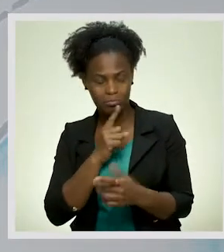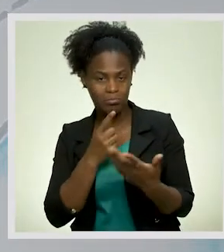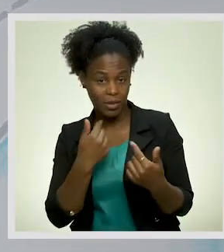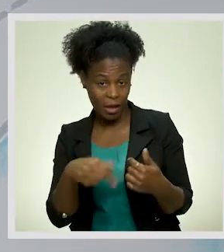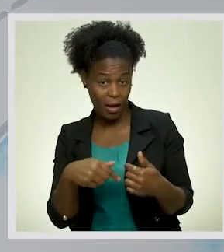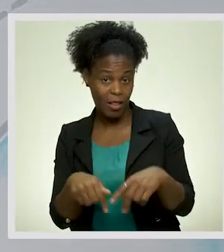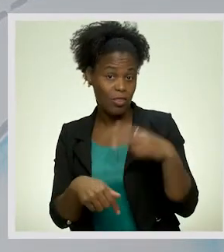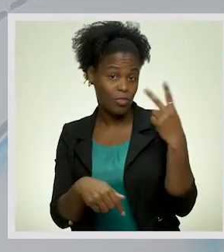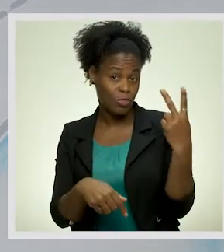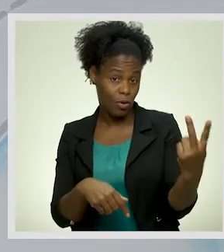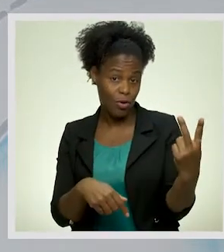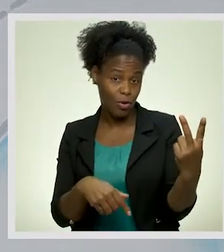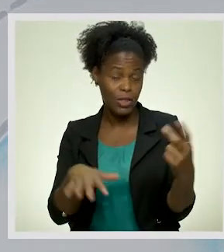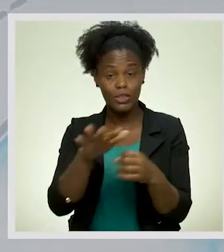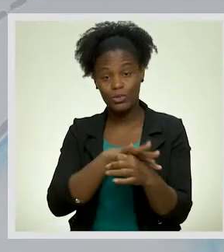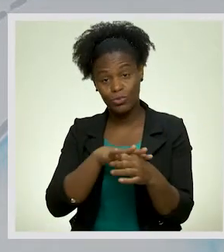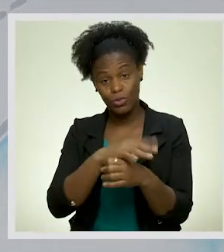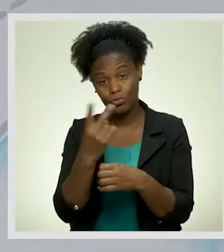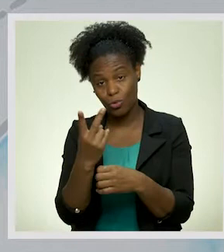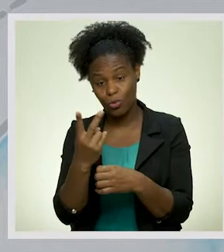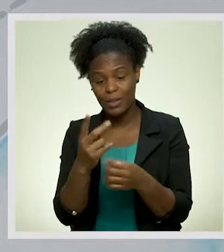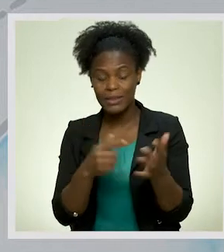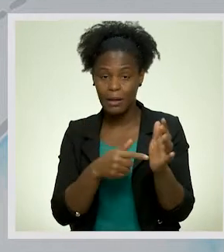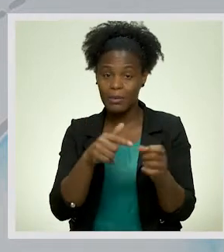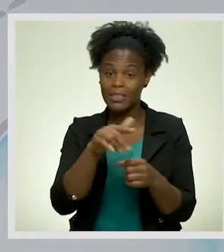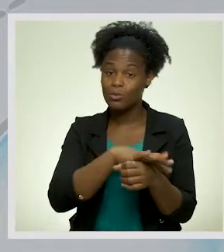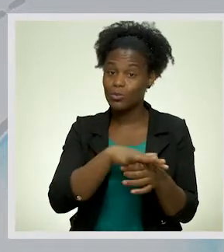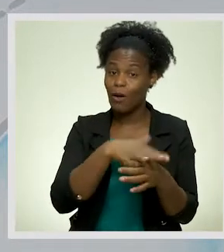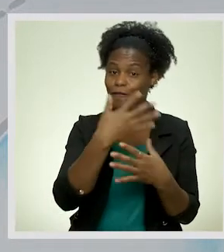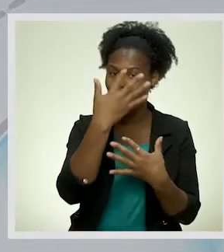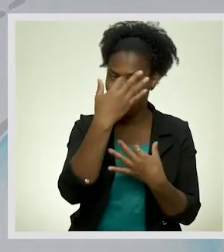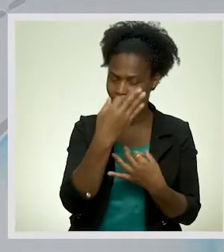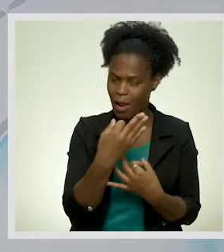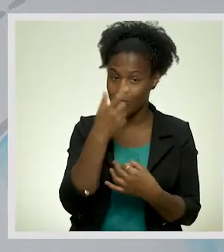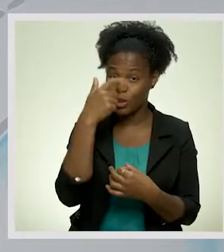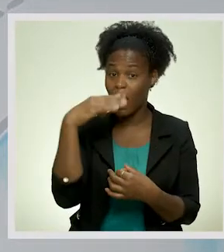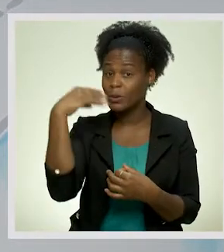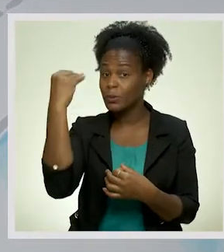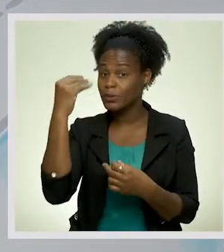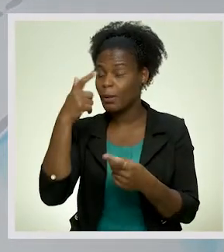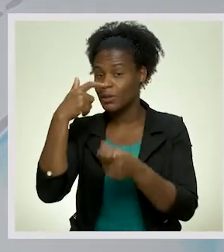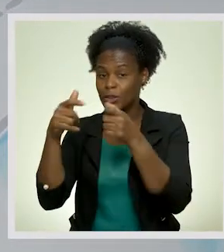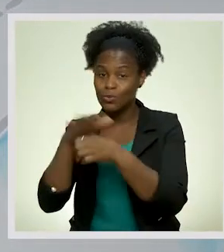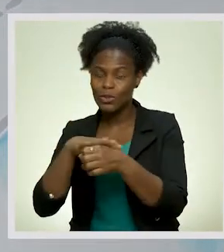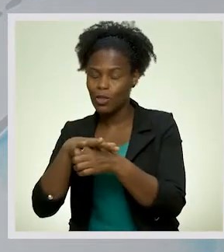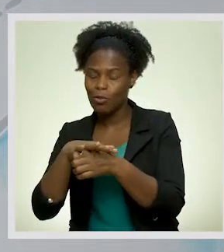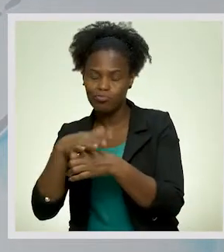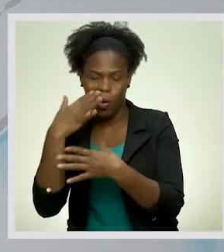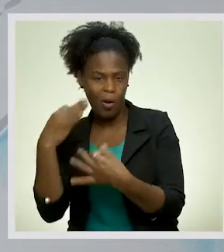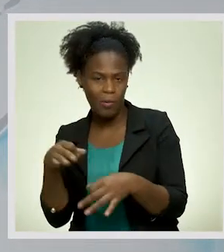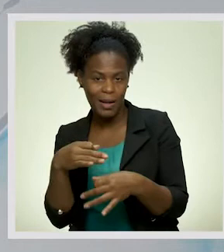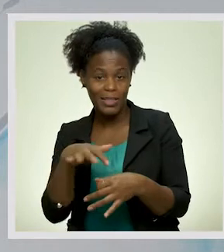avoir deux situations formelle et informelle.